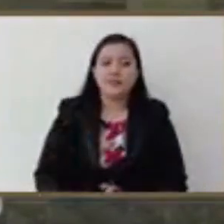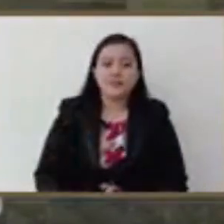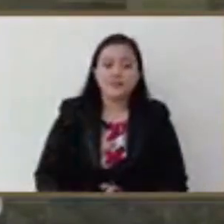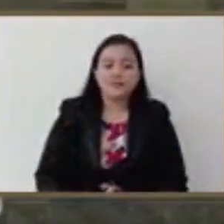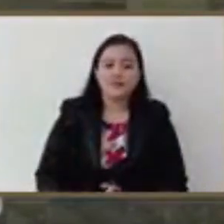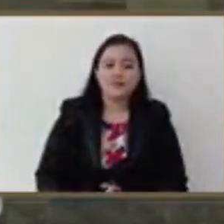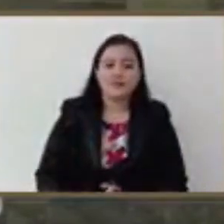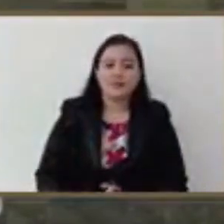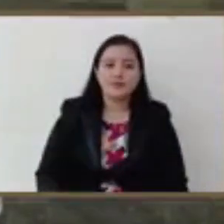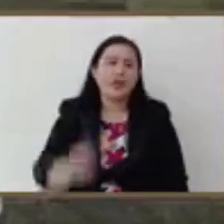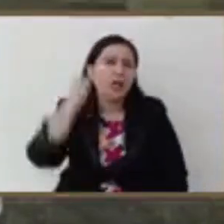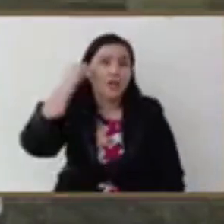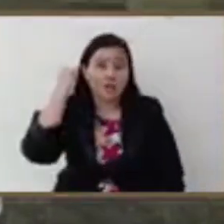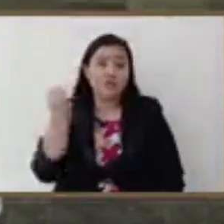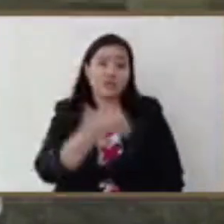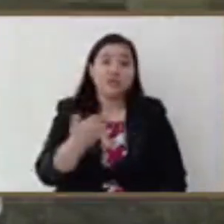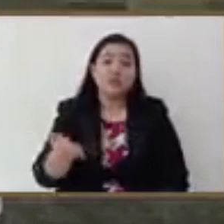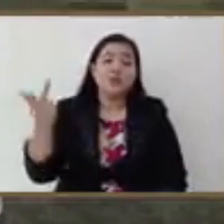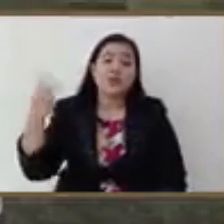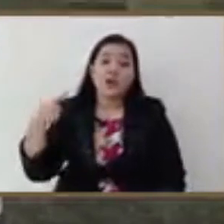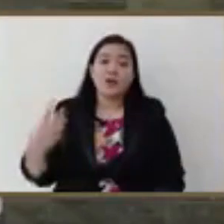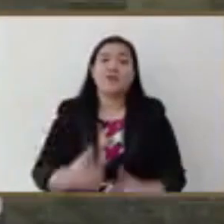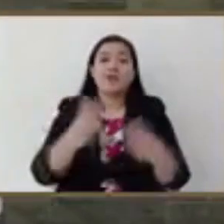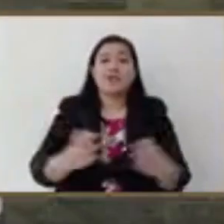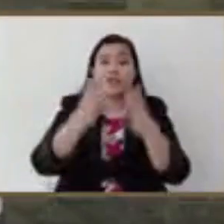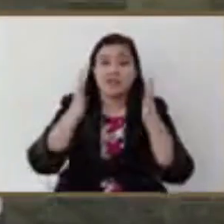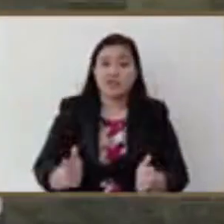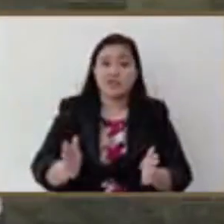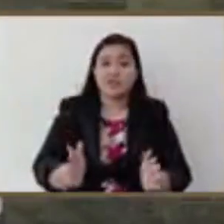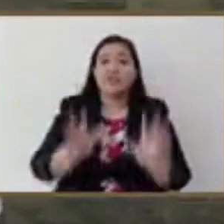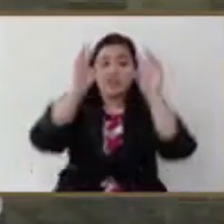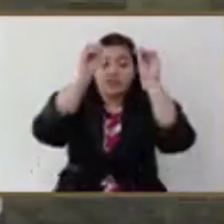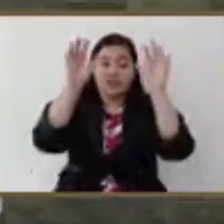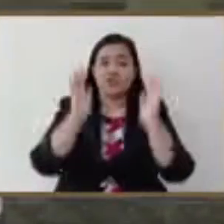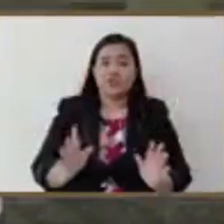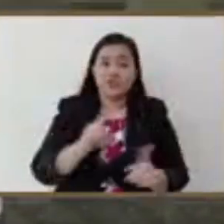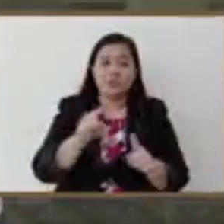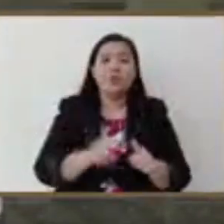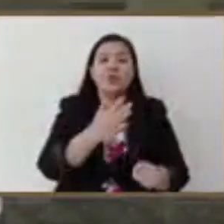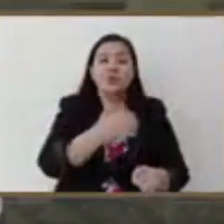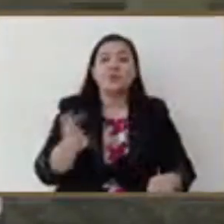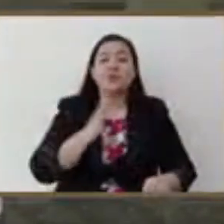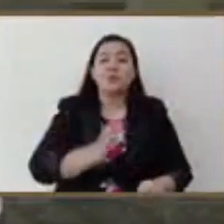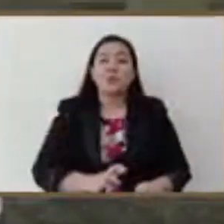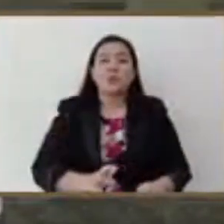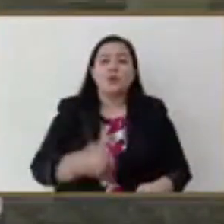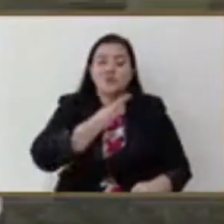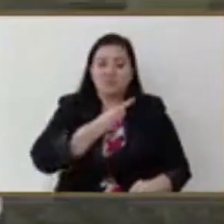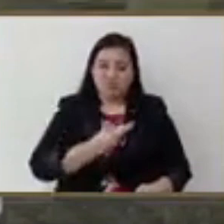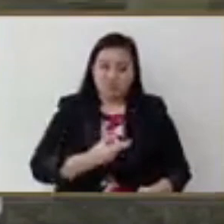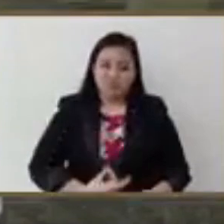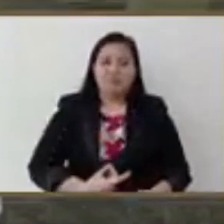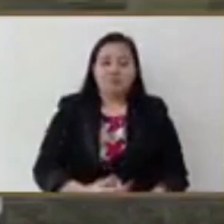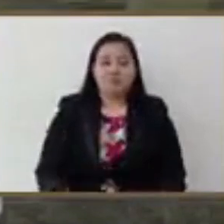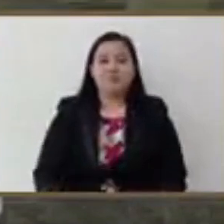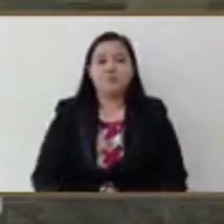sa panahon na parang ayaw mong i-apply, ayaw mong gawin. But someone is admonishing you.